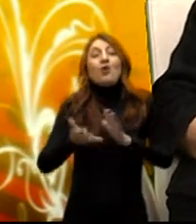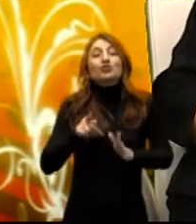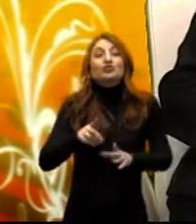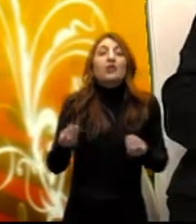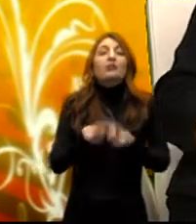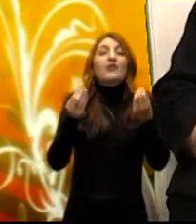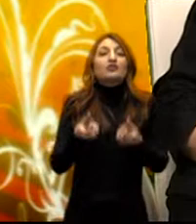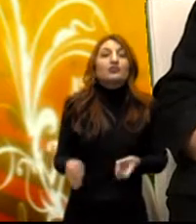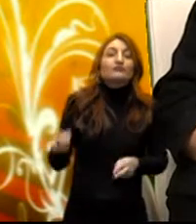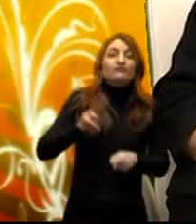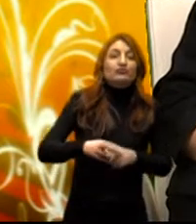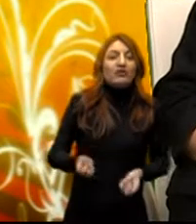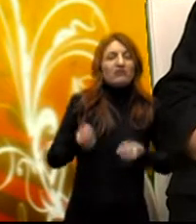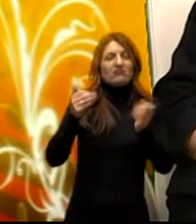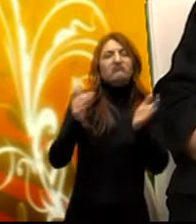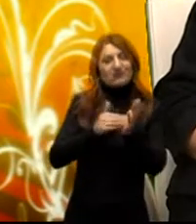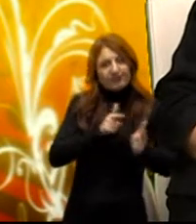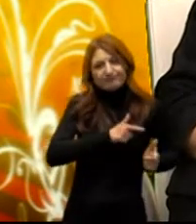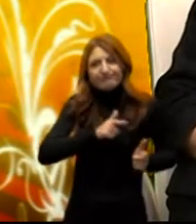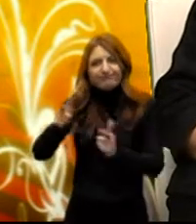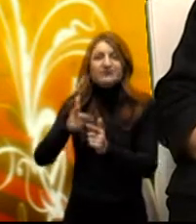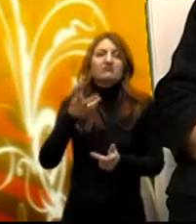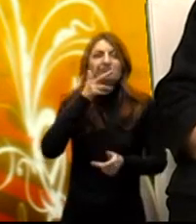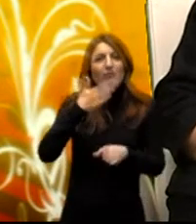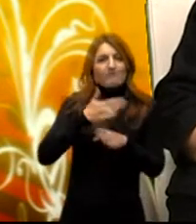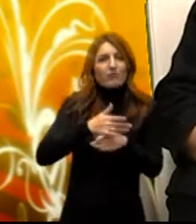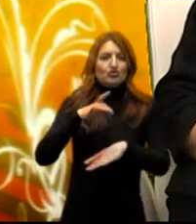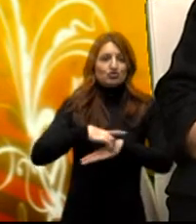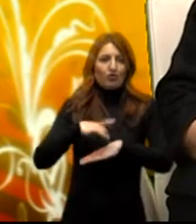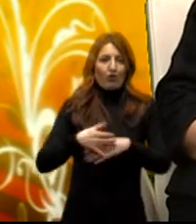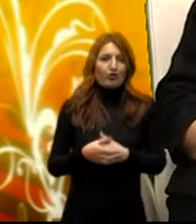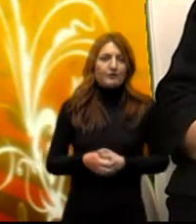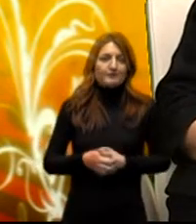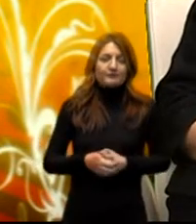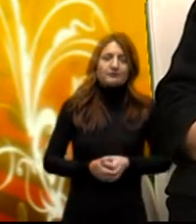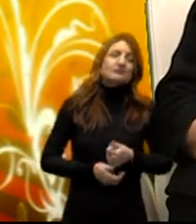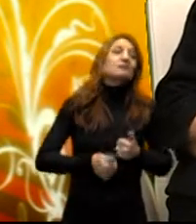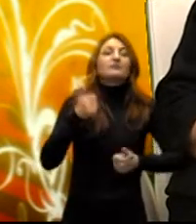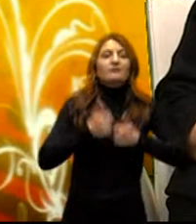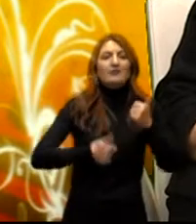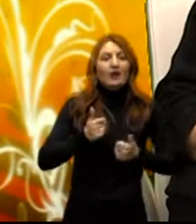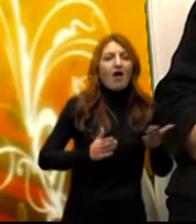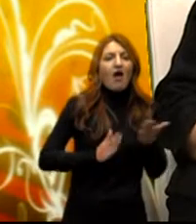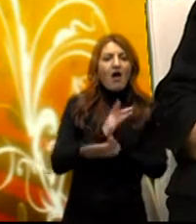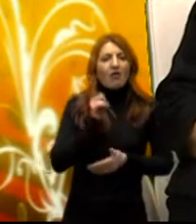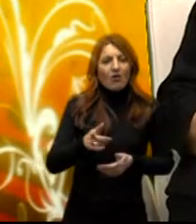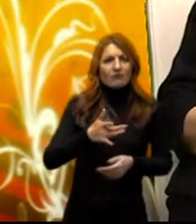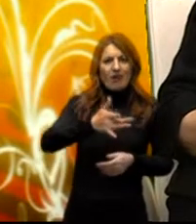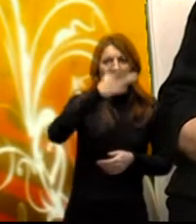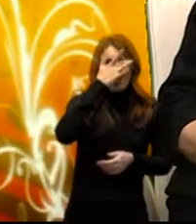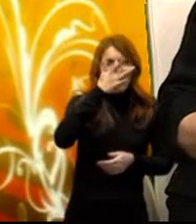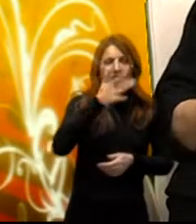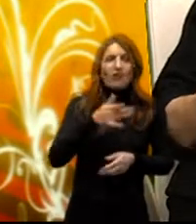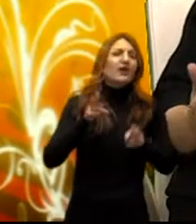teže. Znači, i tu trebamo liječničku pomoć potražiti. Ili ako se dogodi da vam uz glavobolju se pojavi